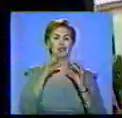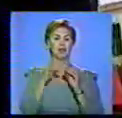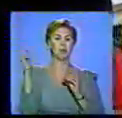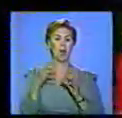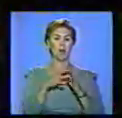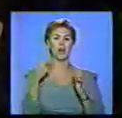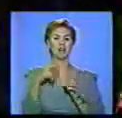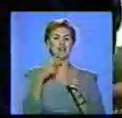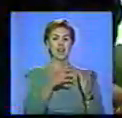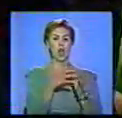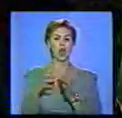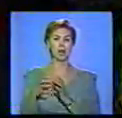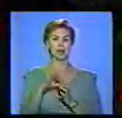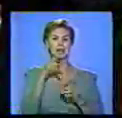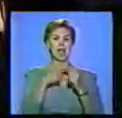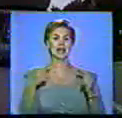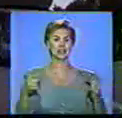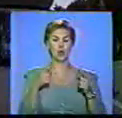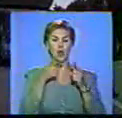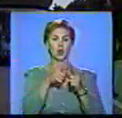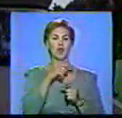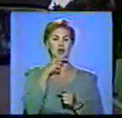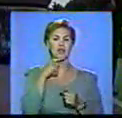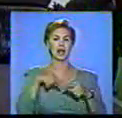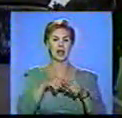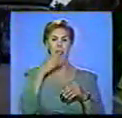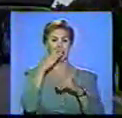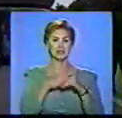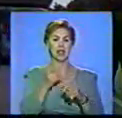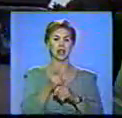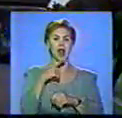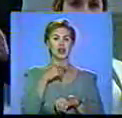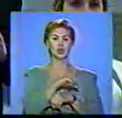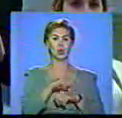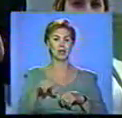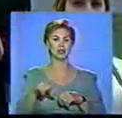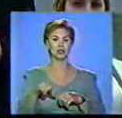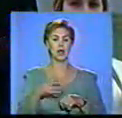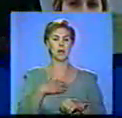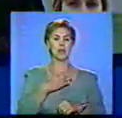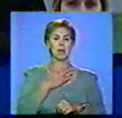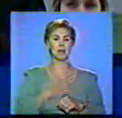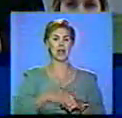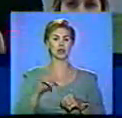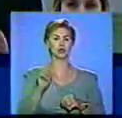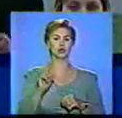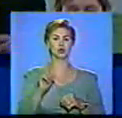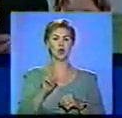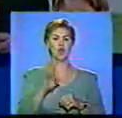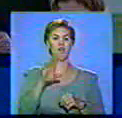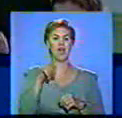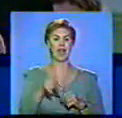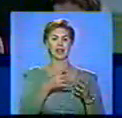более 20 команд из различных уголков России, а также стран ближнего и дальнего зарубежья. Мне приятно, что в эти